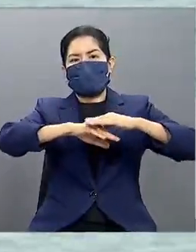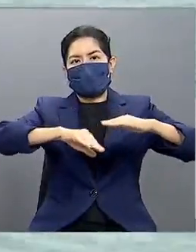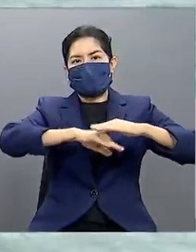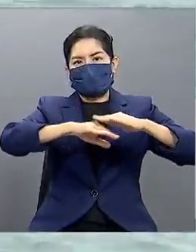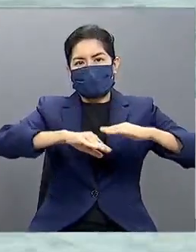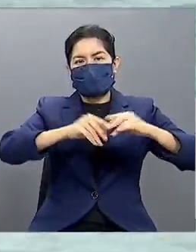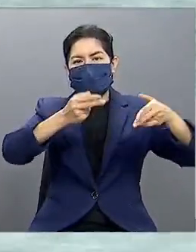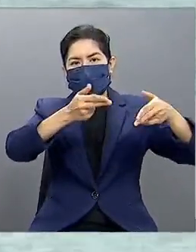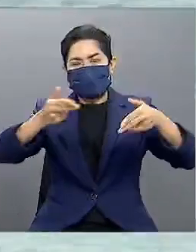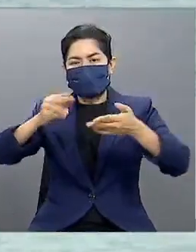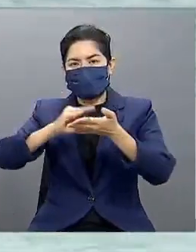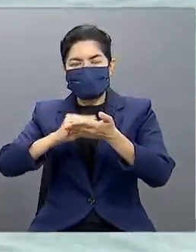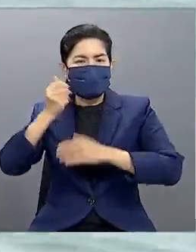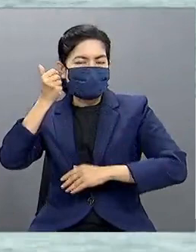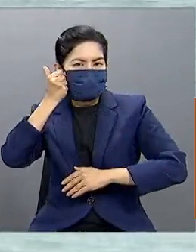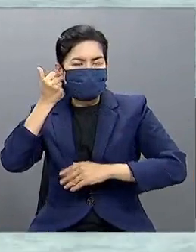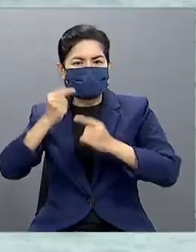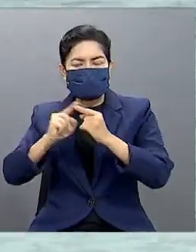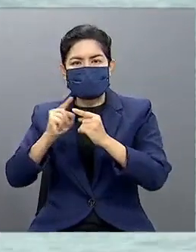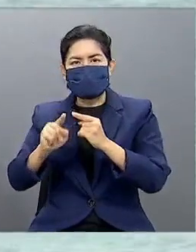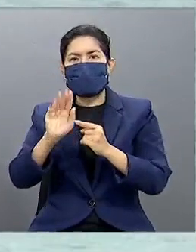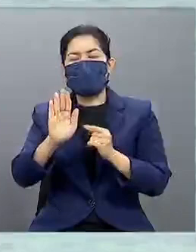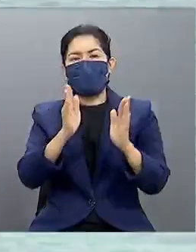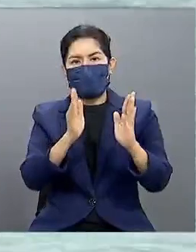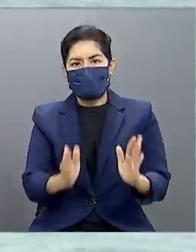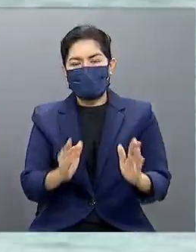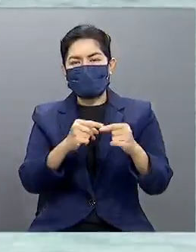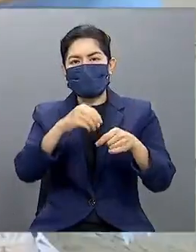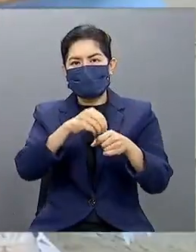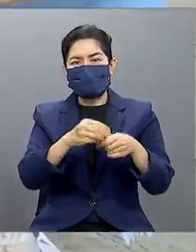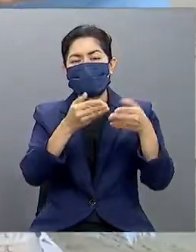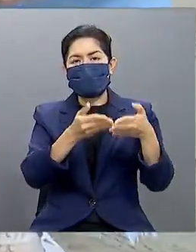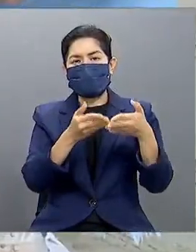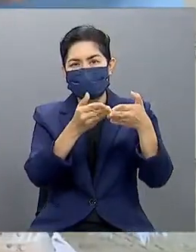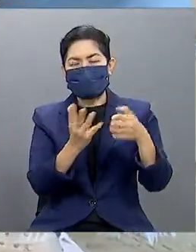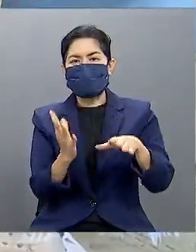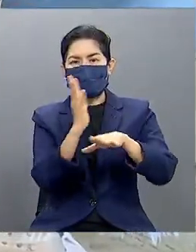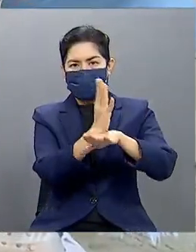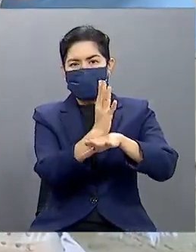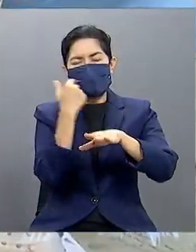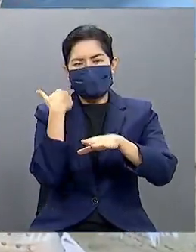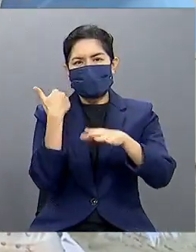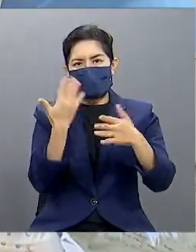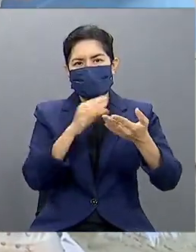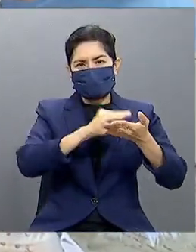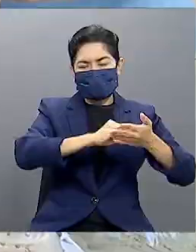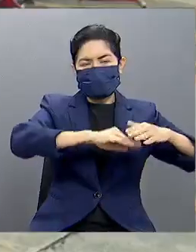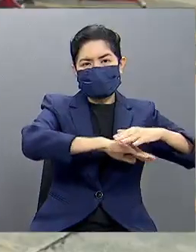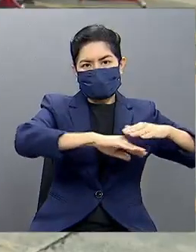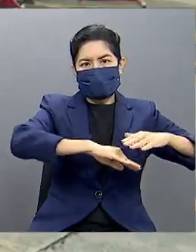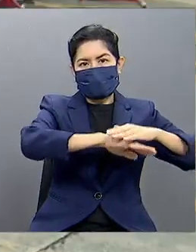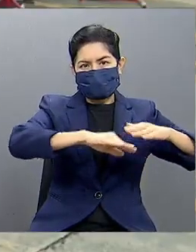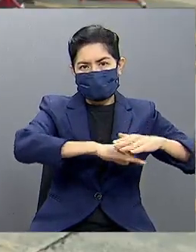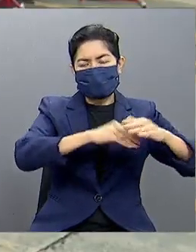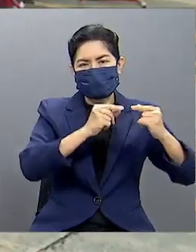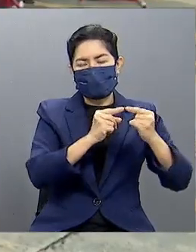และผลสอบอื่นๆส่งมาให้กับพนักงานสอบสวนแล้วนะคะรวบรวมเอาไว้ในสำนวนที่ไม่สามารถจะเปิดเผยต่อสาธ